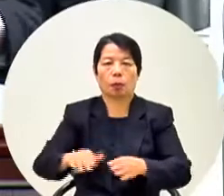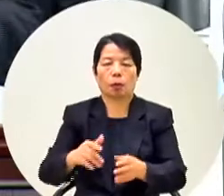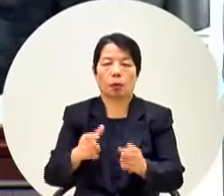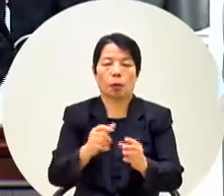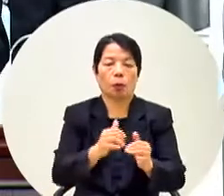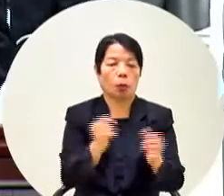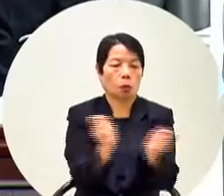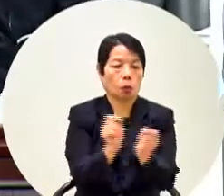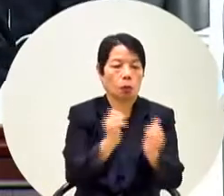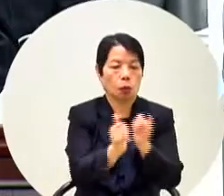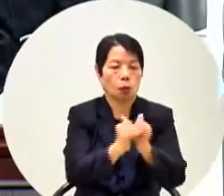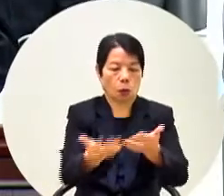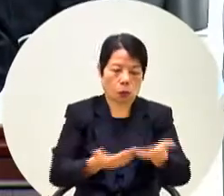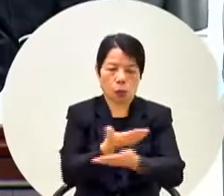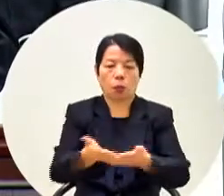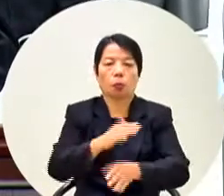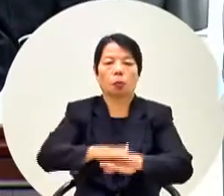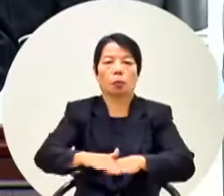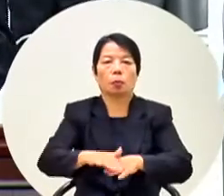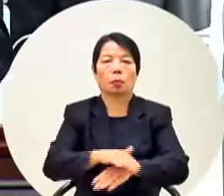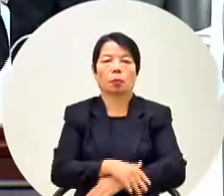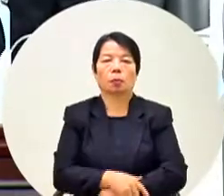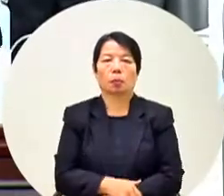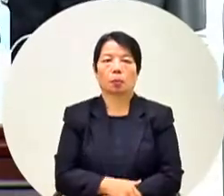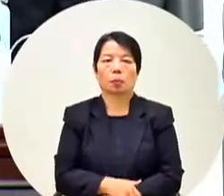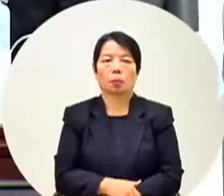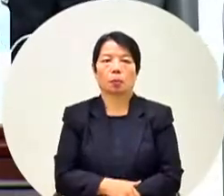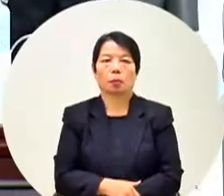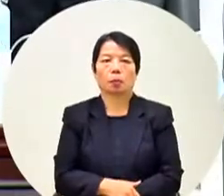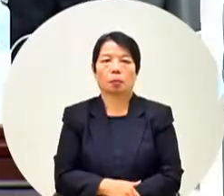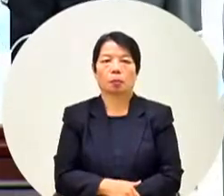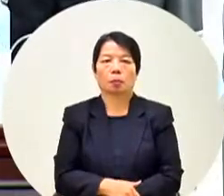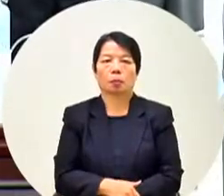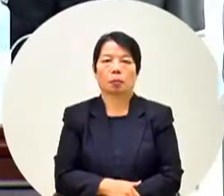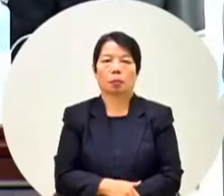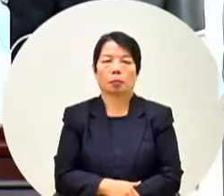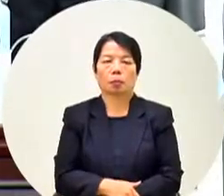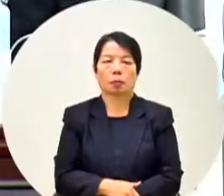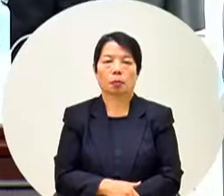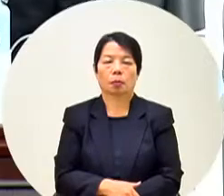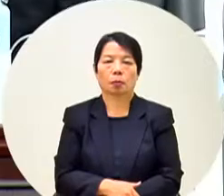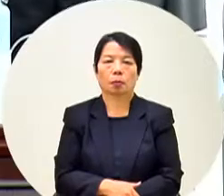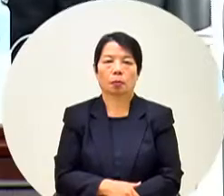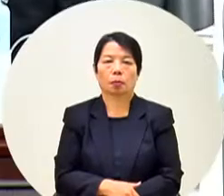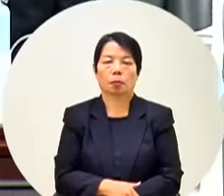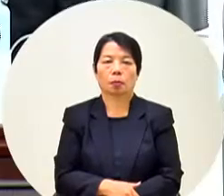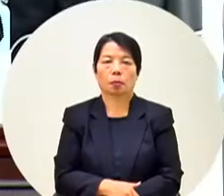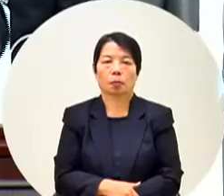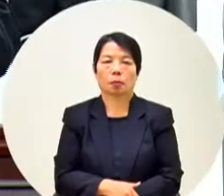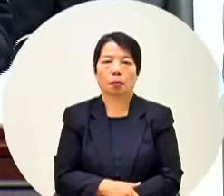哈来做沟通啦哈。对，我知哈。